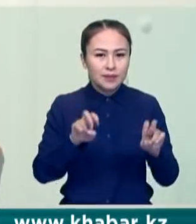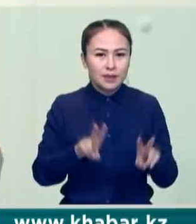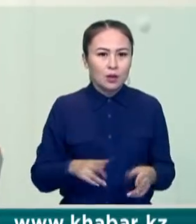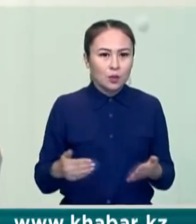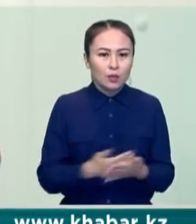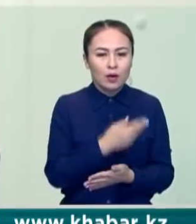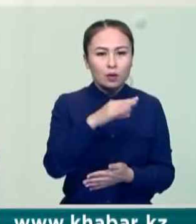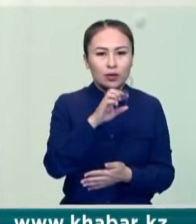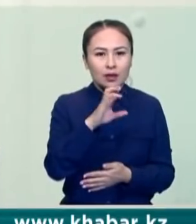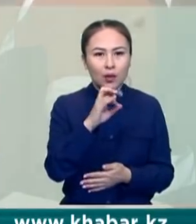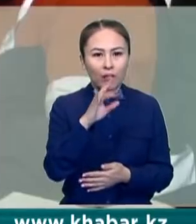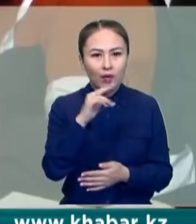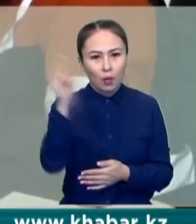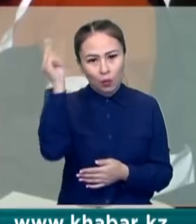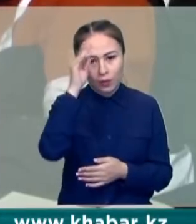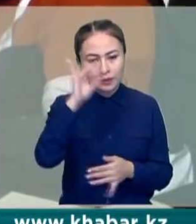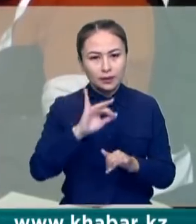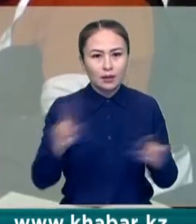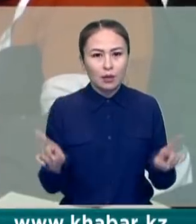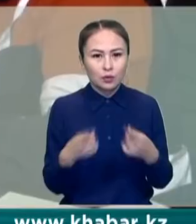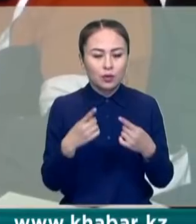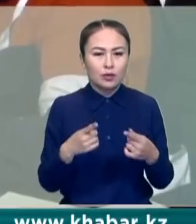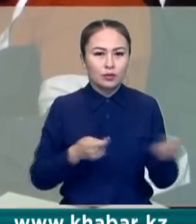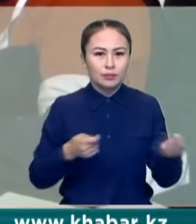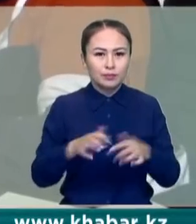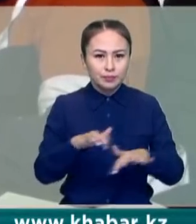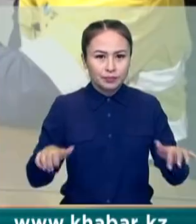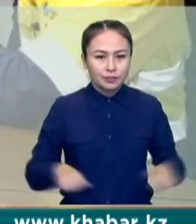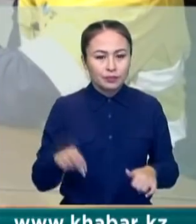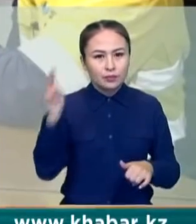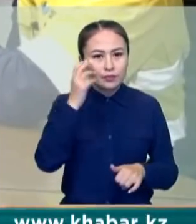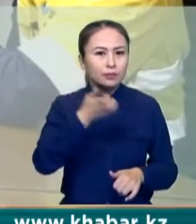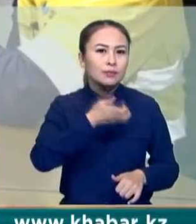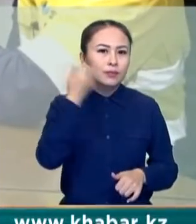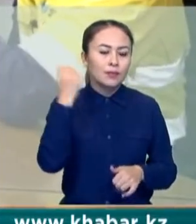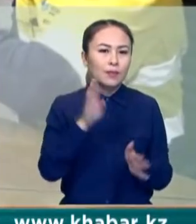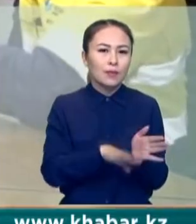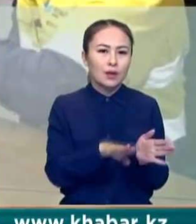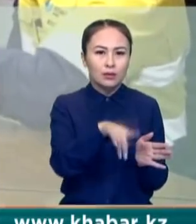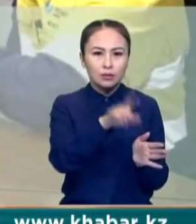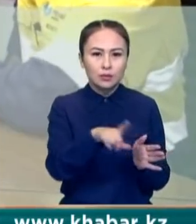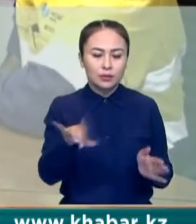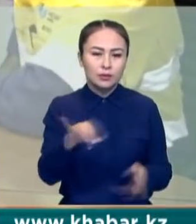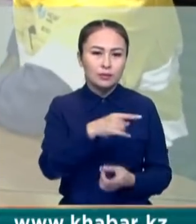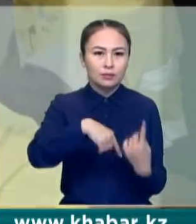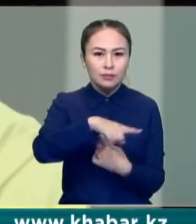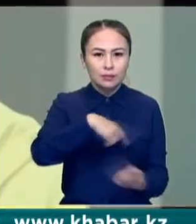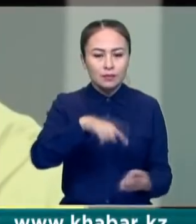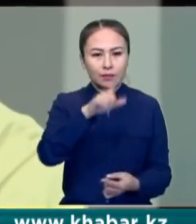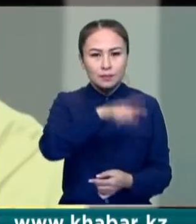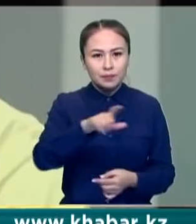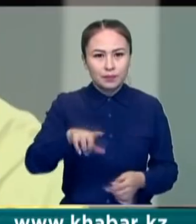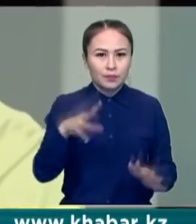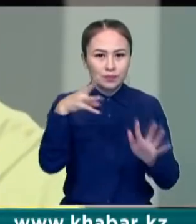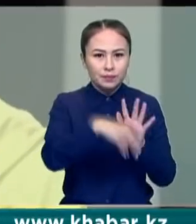Аида Тоқсанова бүгін оқу және дамыту орталығын басқарып отыр. Өнер табыс арқылы қарапайым жұмысшыдан кәсіби білікті мамандардың